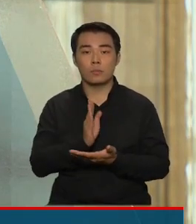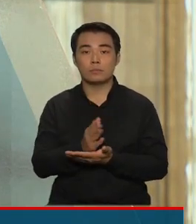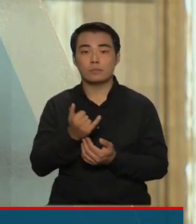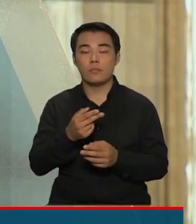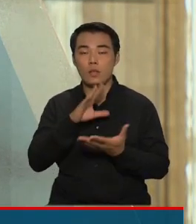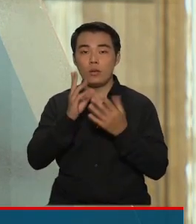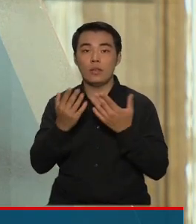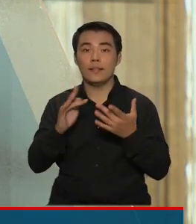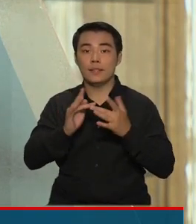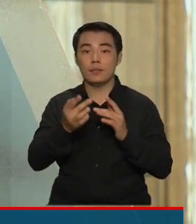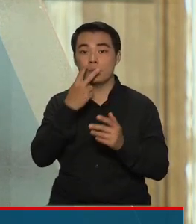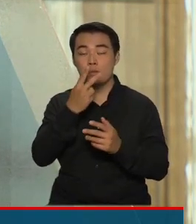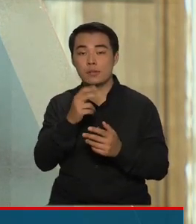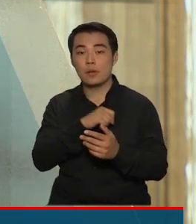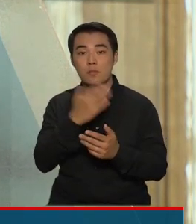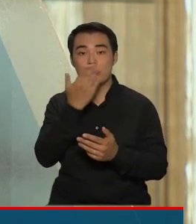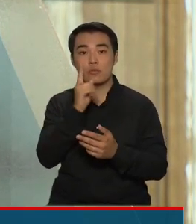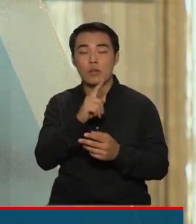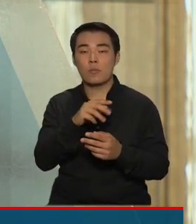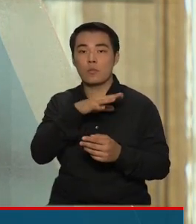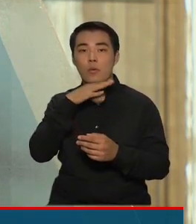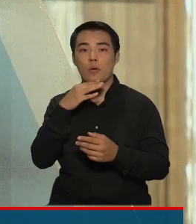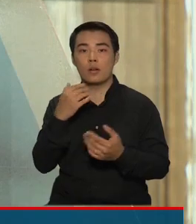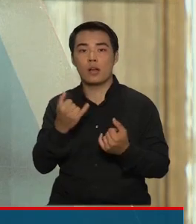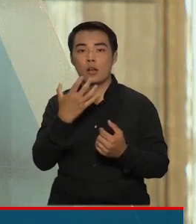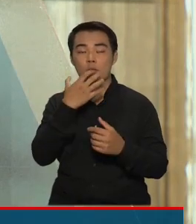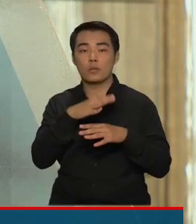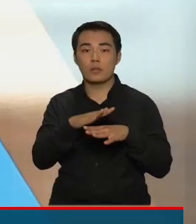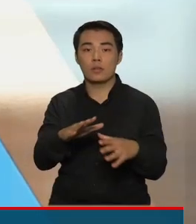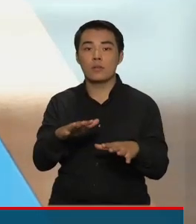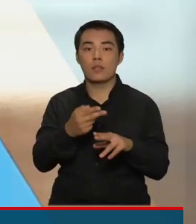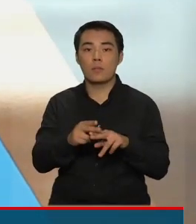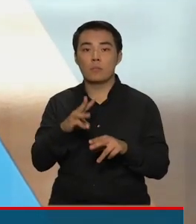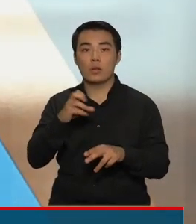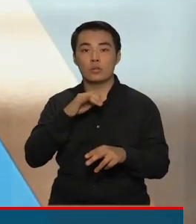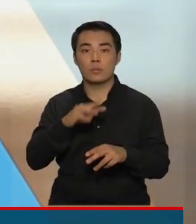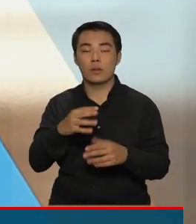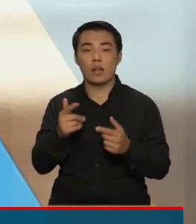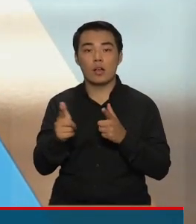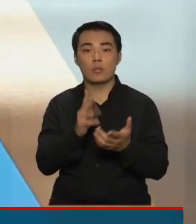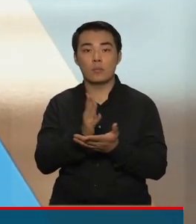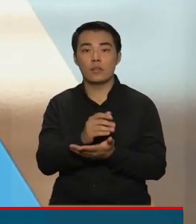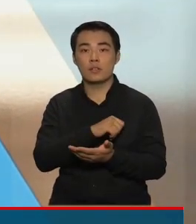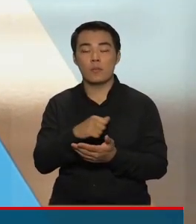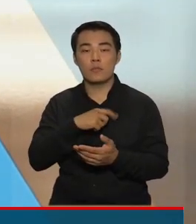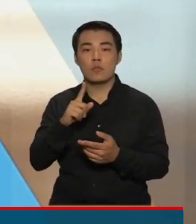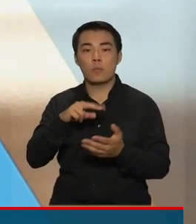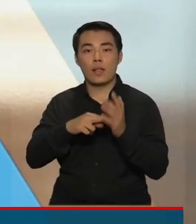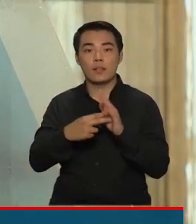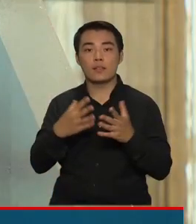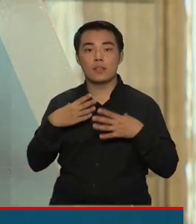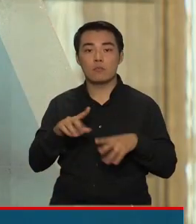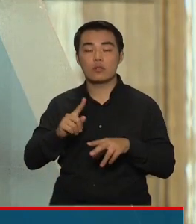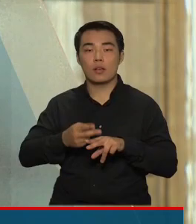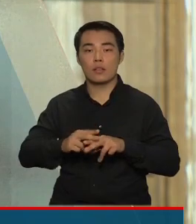агенттіктерді оқып отырсам, біраз өңірлер жылыту маусымына дайындық енді ойдағы да емес. Яки